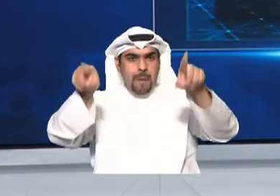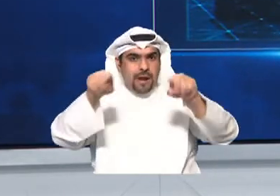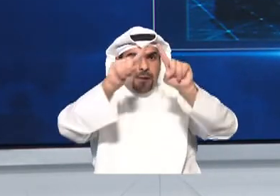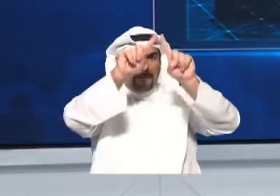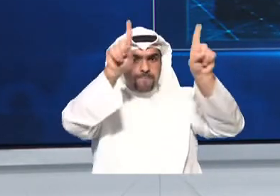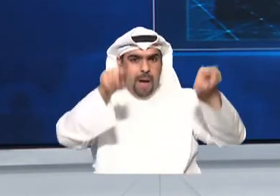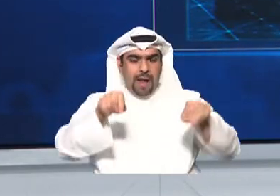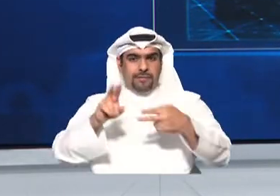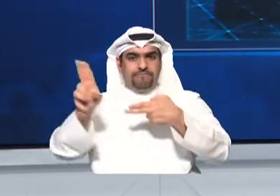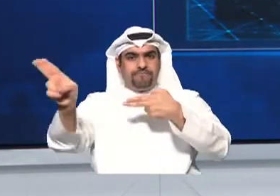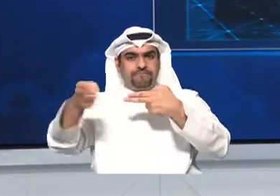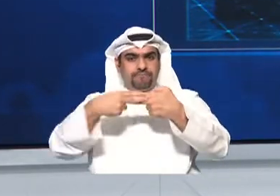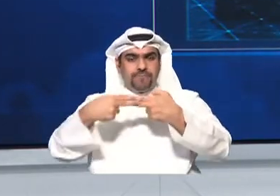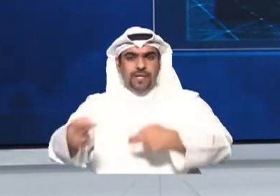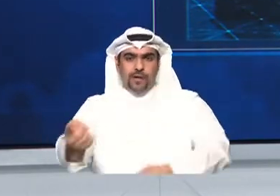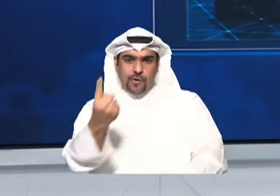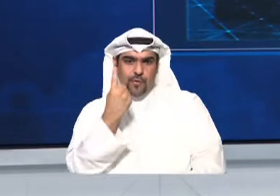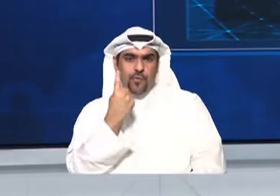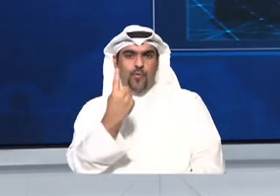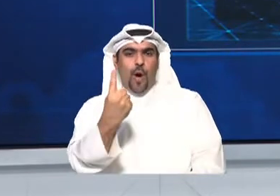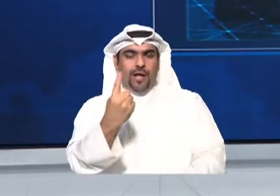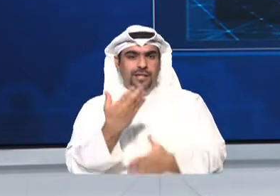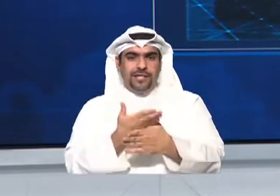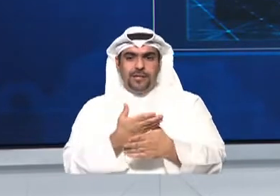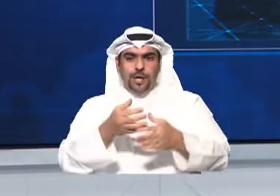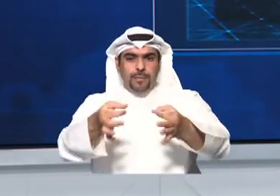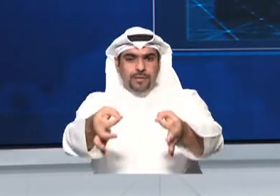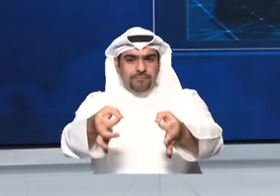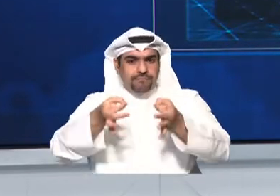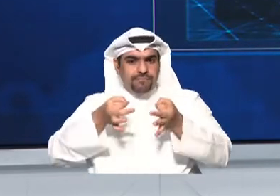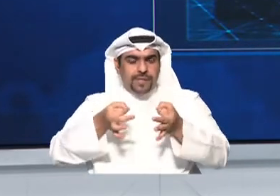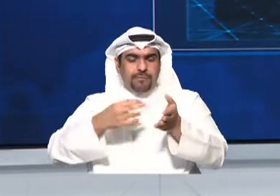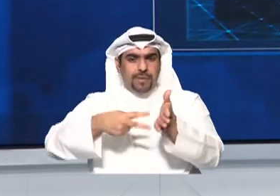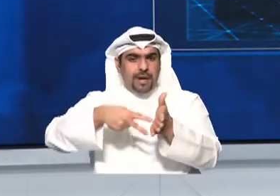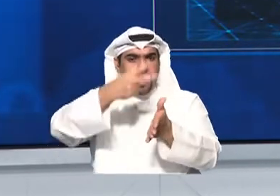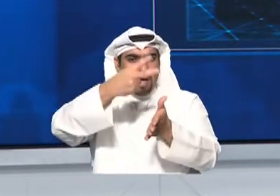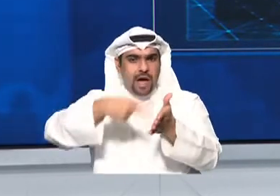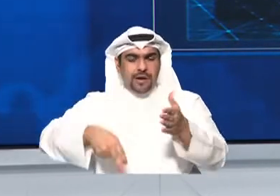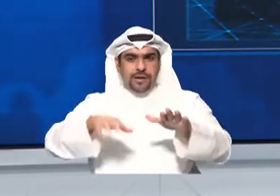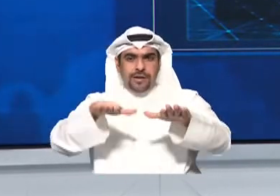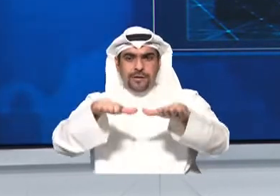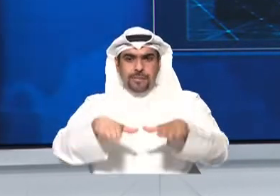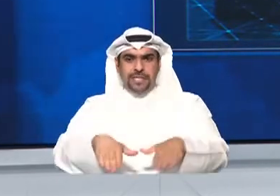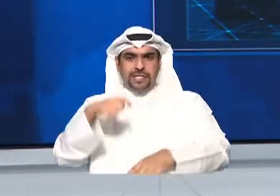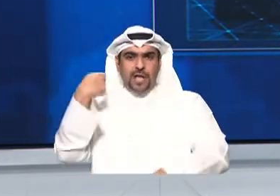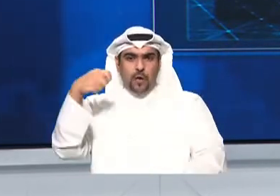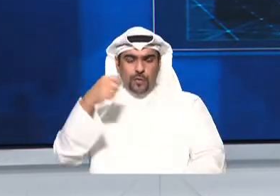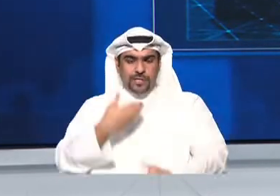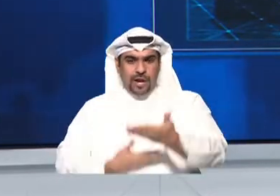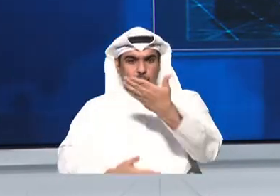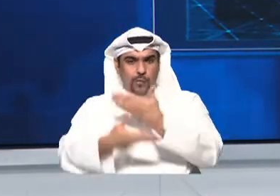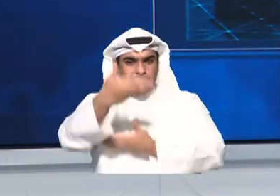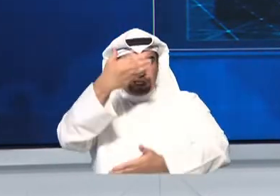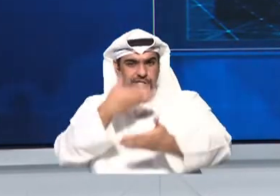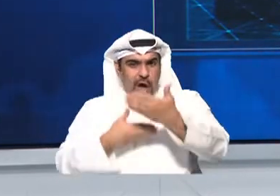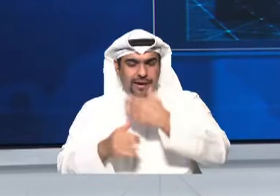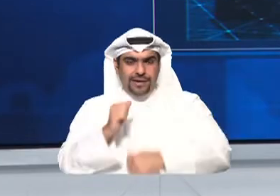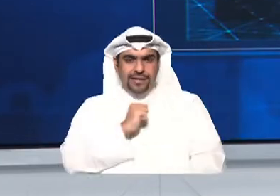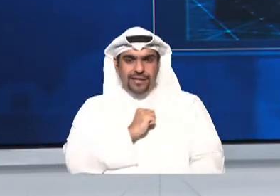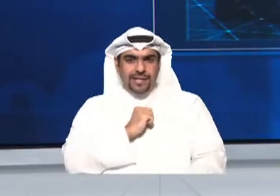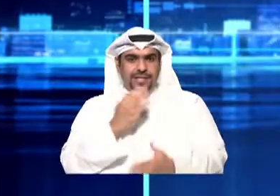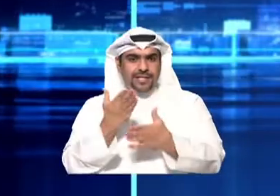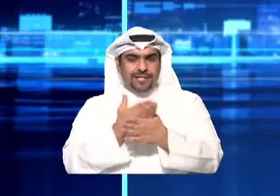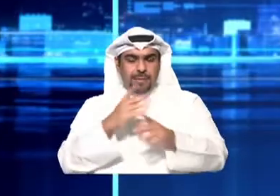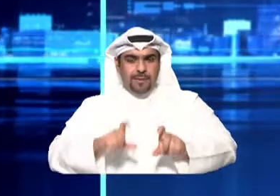محل واحد لعدم الالتزام بالقوانين والقرارات المعمول بها بشأن الإجراءات المعنية